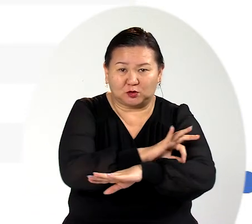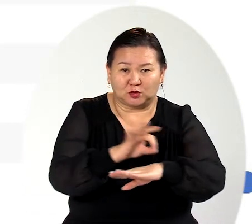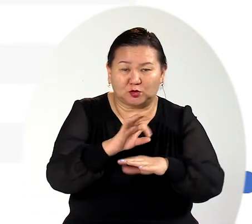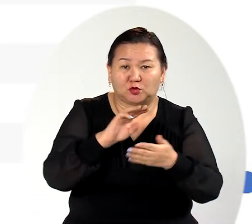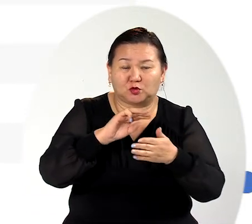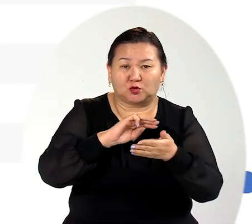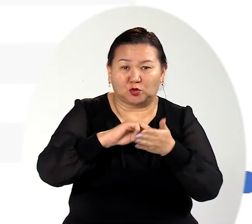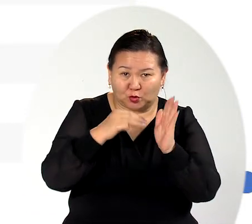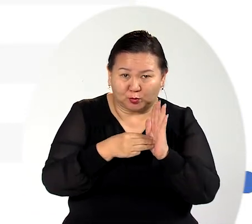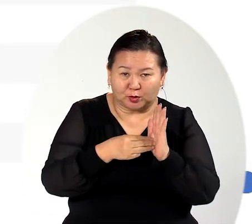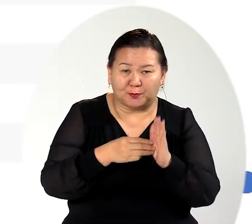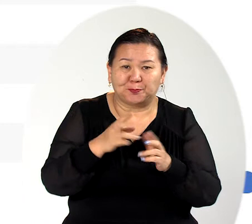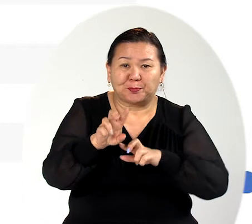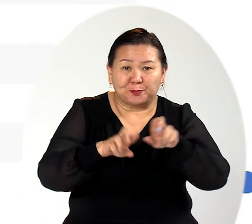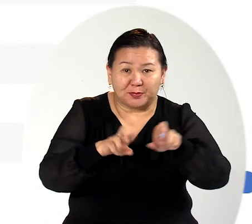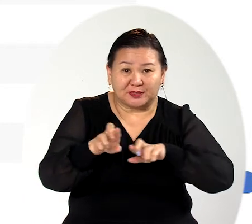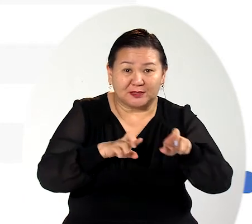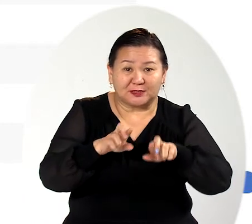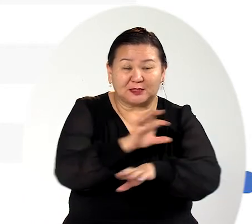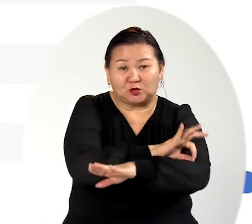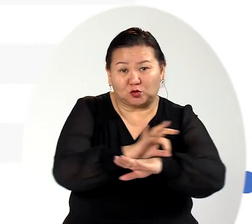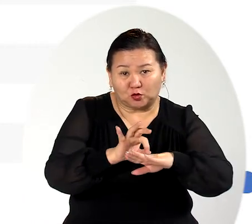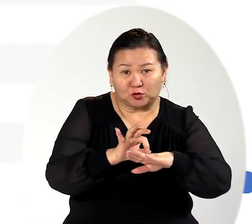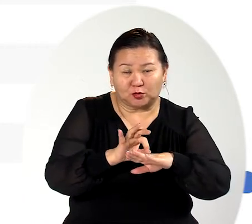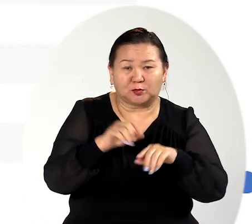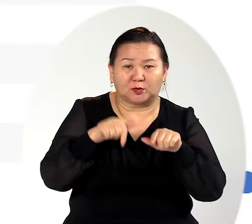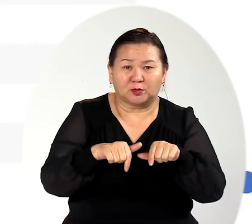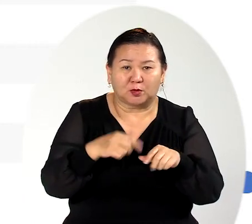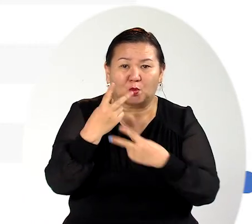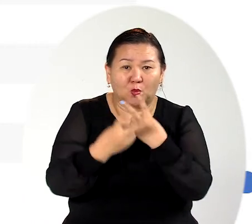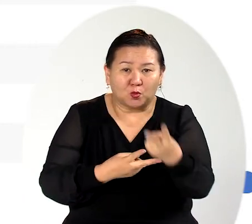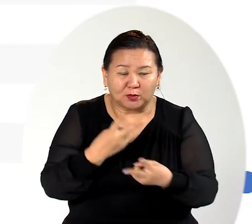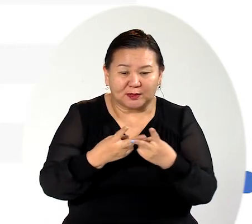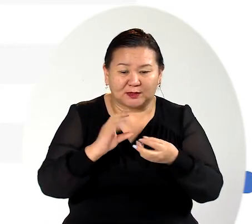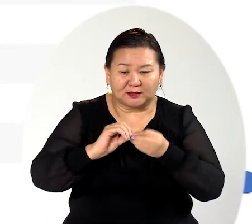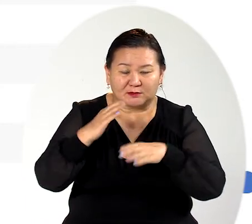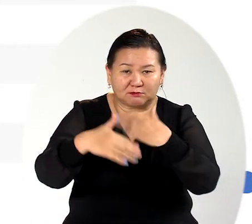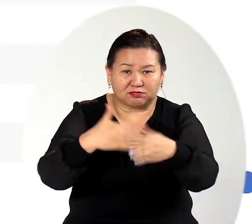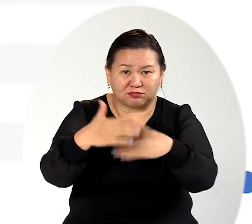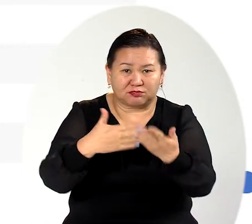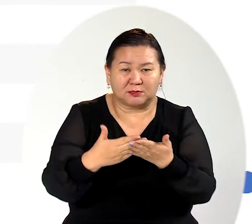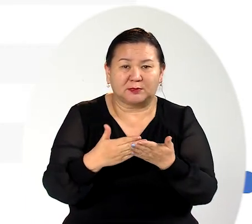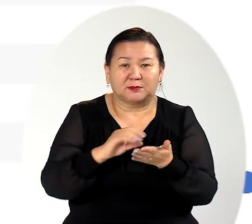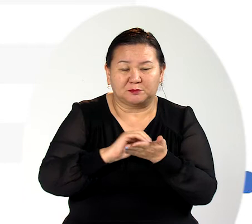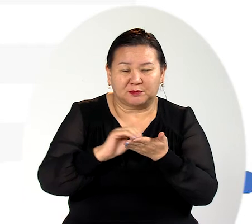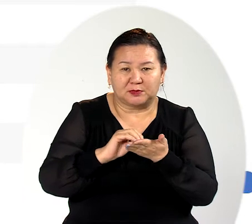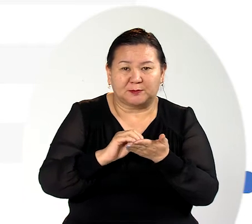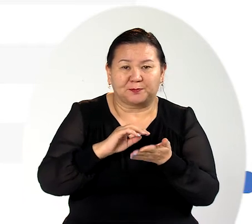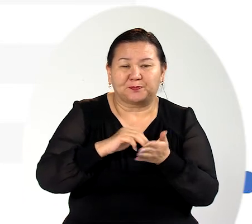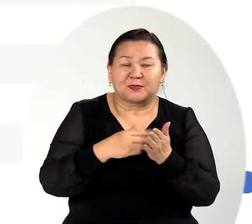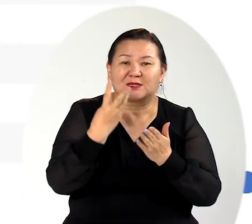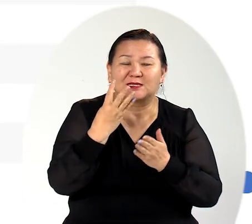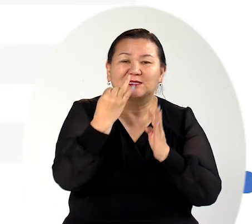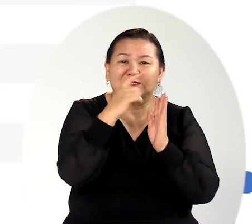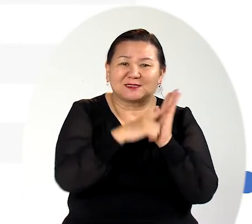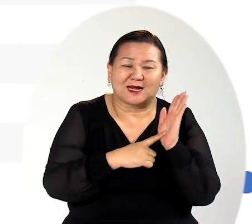байна. Энэ маань бизнесийн төсөл боловсруулахаас өгсөлөө тухайн бизнес үйл ажиллагаа хэрэгжих хүртэлх хугацаанд би хэдэн сарын